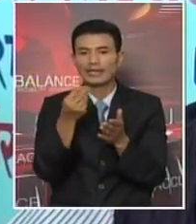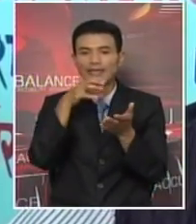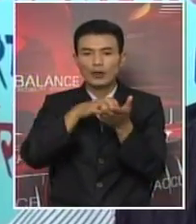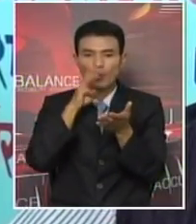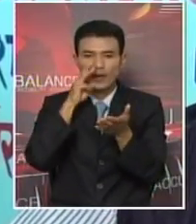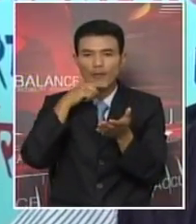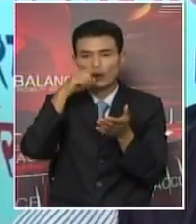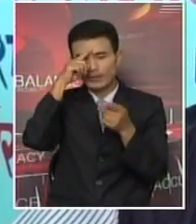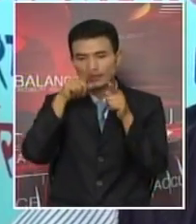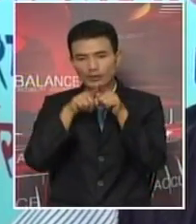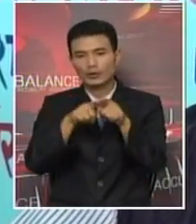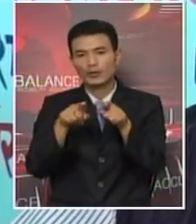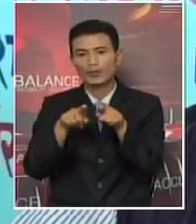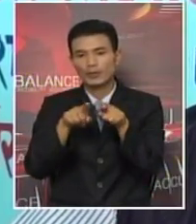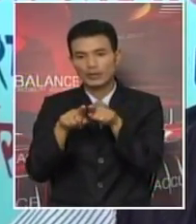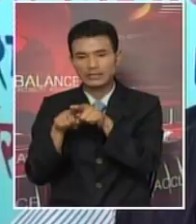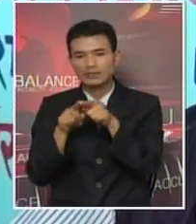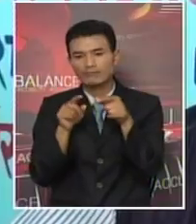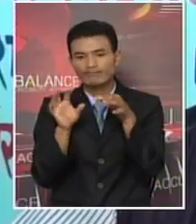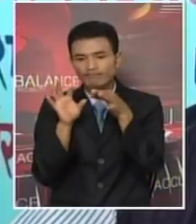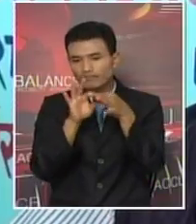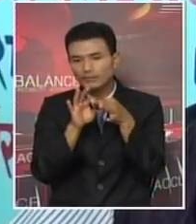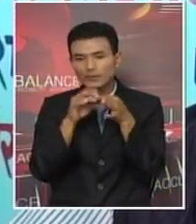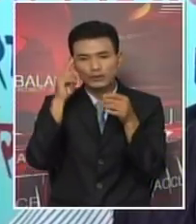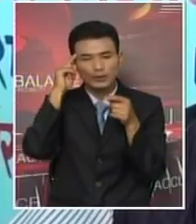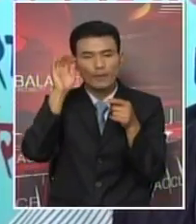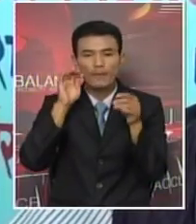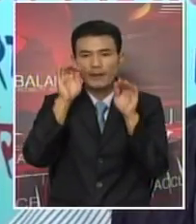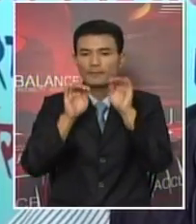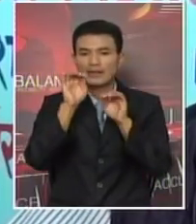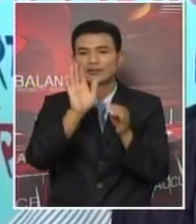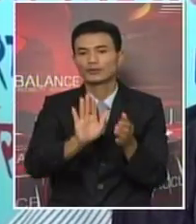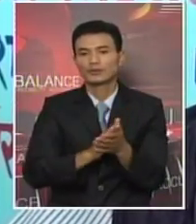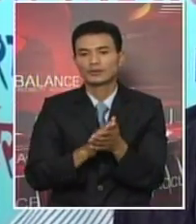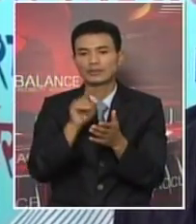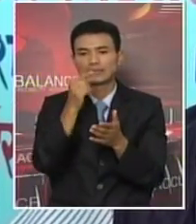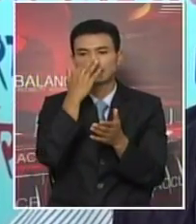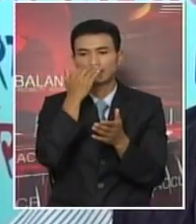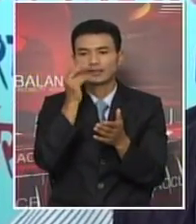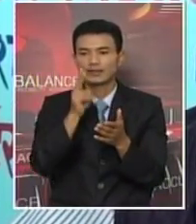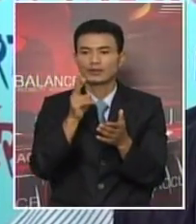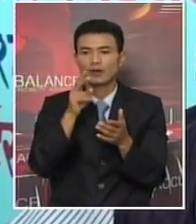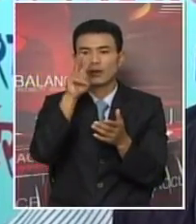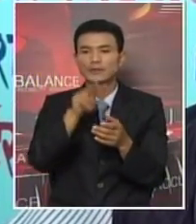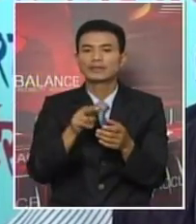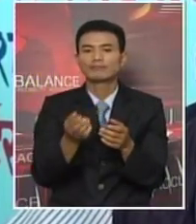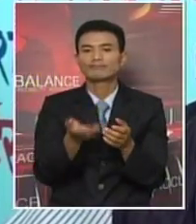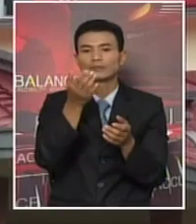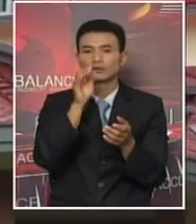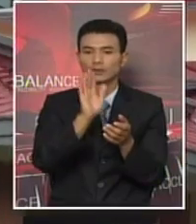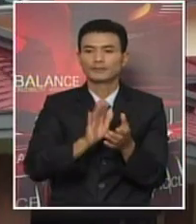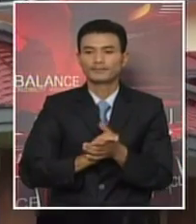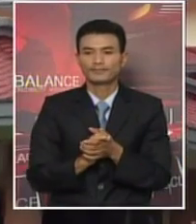पनि तालमेल हुने सम्भावना चाहिँ छ। यसरी चाहिँ तालमेलको परिस्थिति बढ्दै गइरहेको छ, अब लास्ट मोमेन्टमा झनै